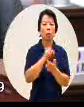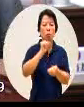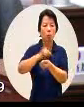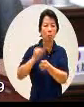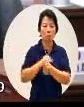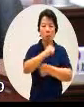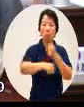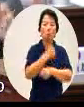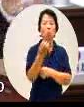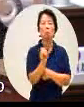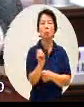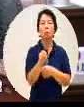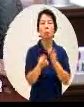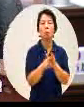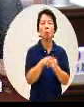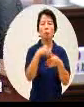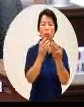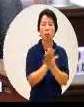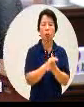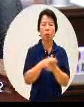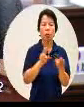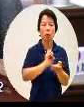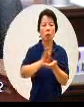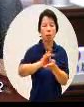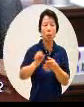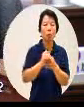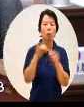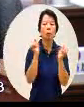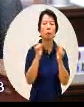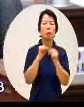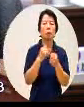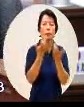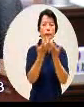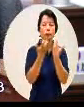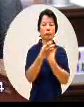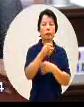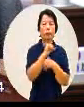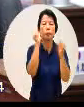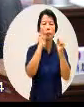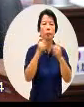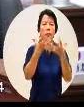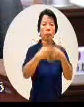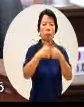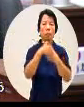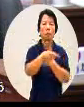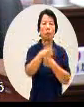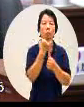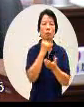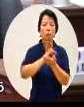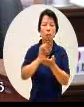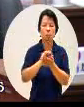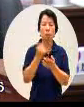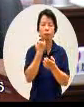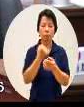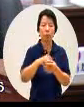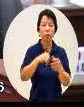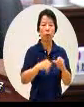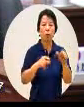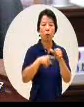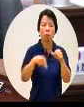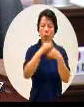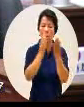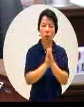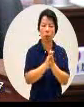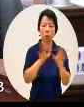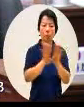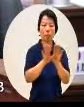的時候你用分離式冷氣要辦活動的時候五月天來五百來那個是可以跟他收錢的他們是有賣門